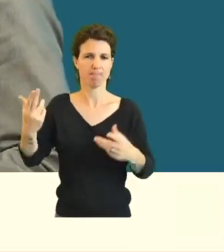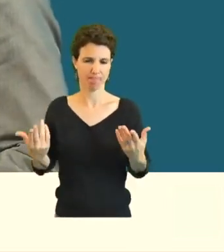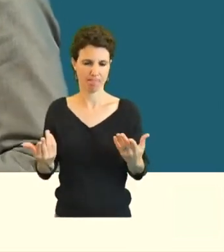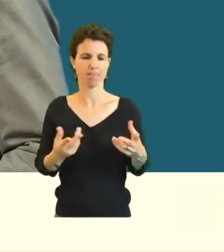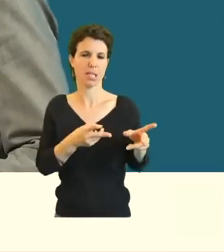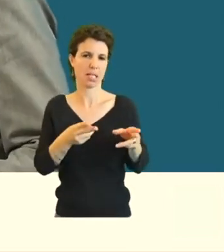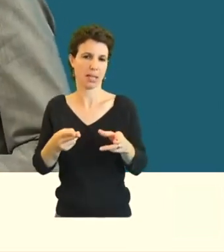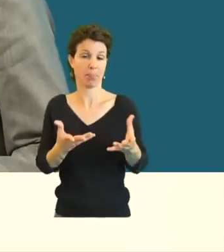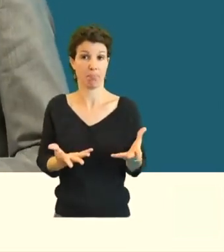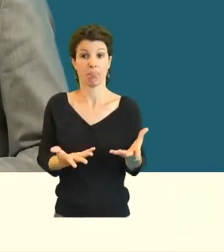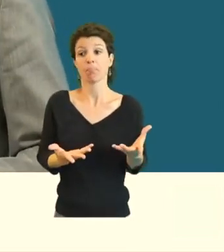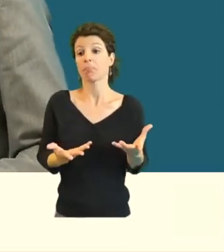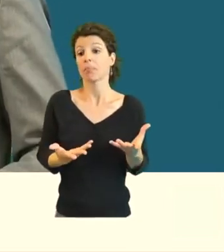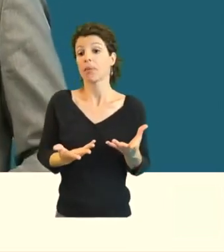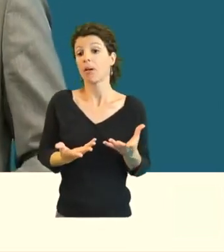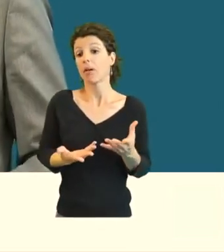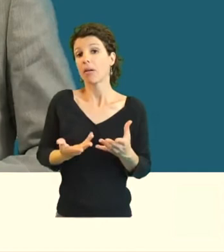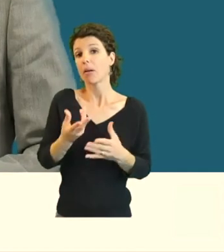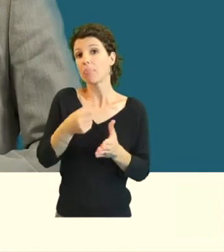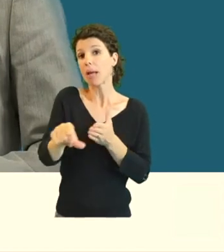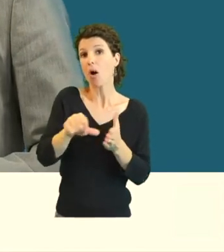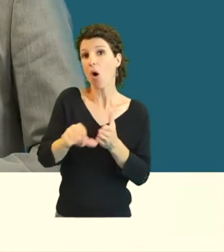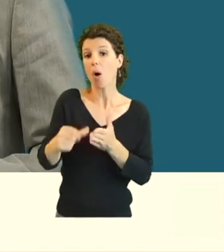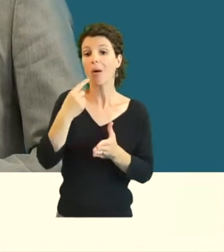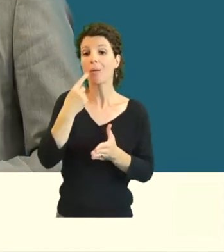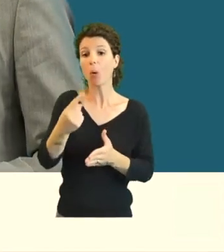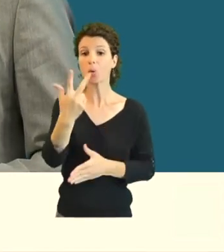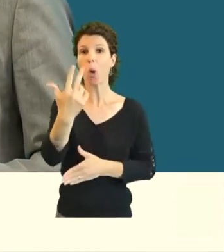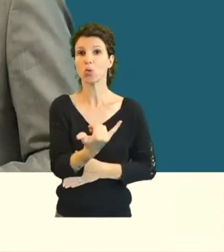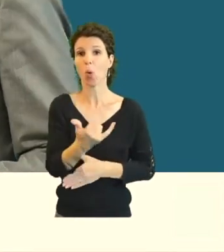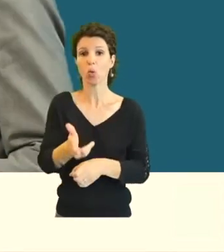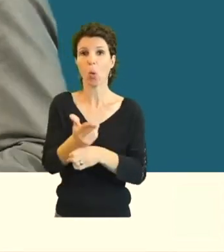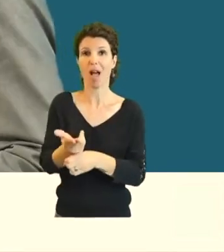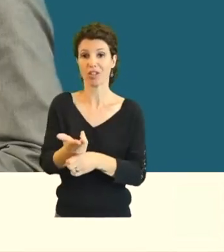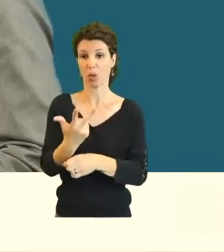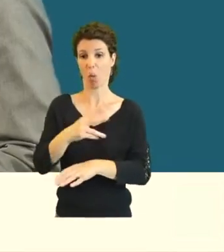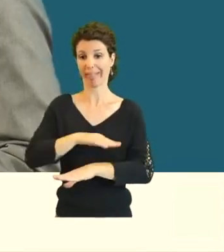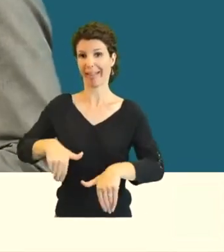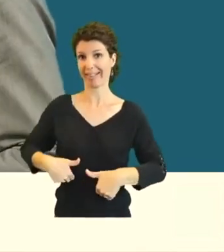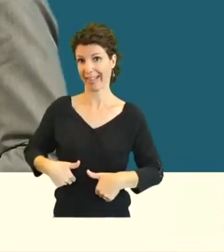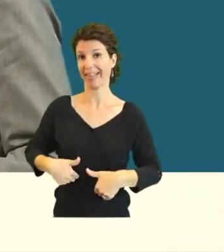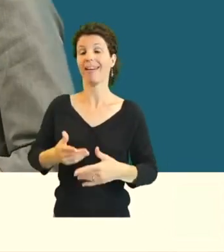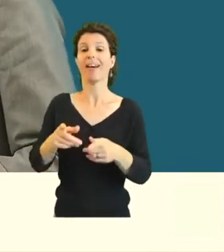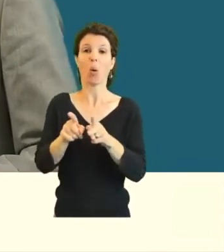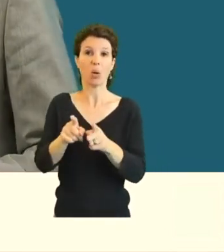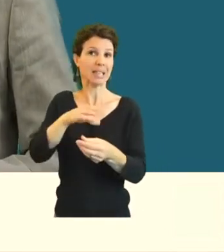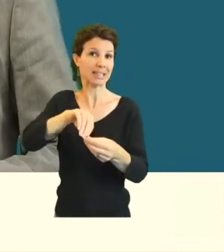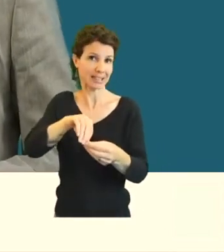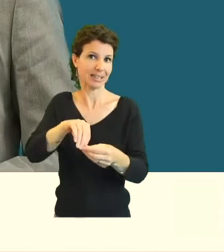un paiement pour les 3 derniers jours de tournage et d'obtenir une gratuité, un avantage en nature sur